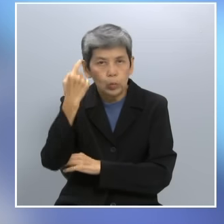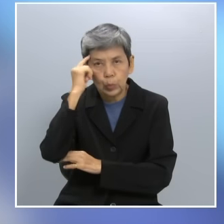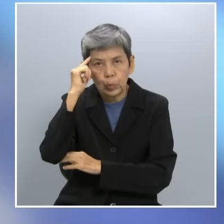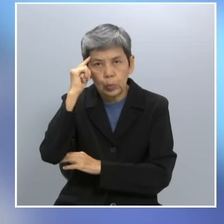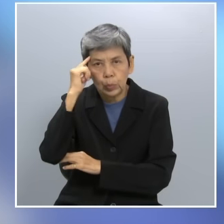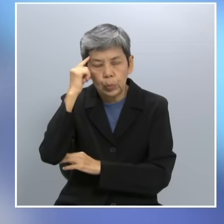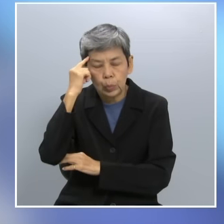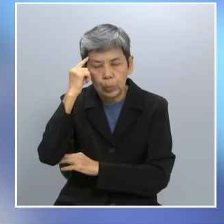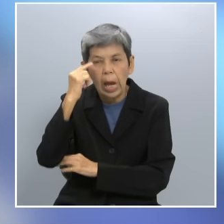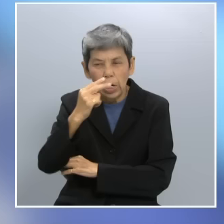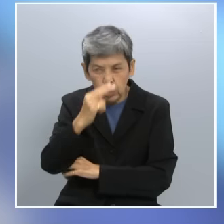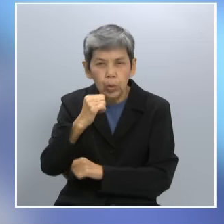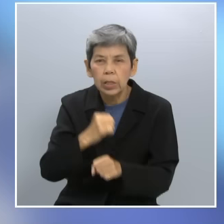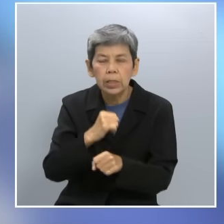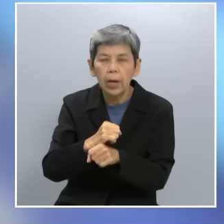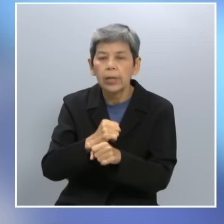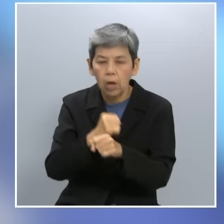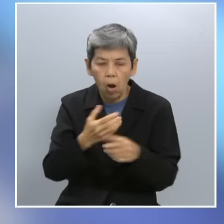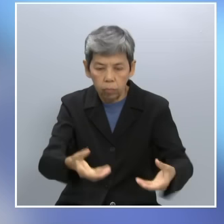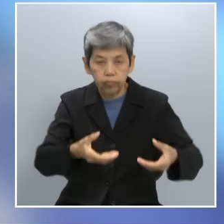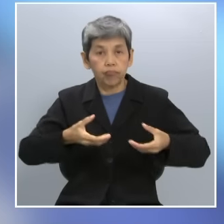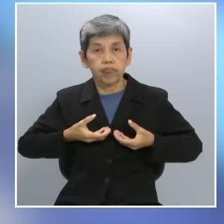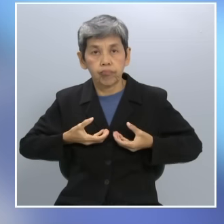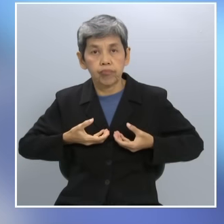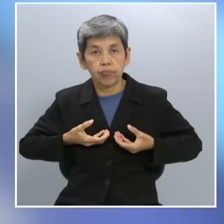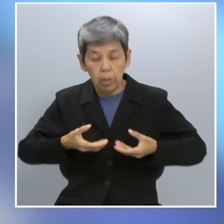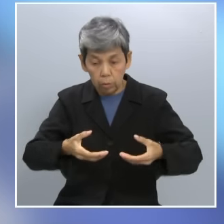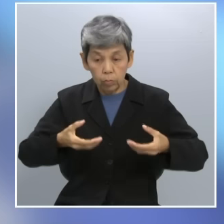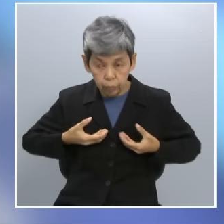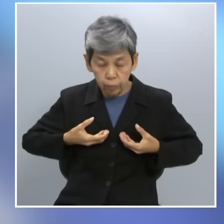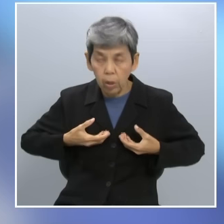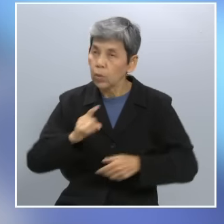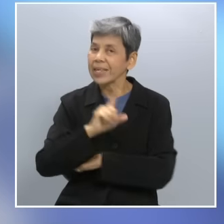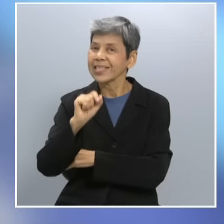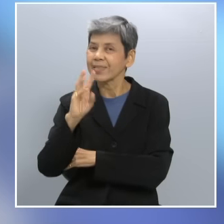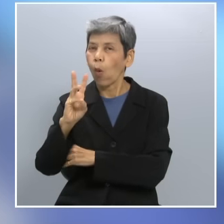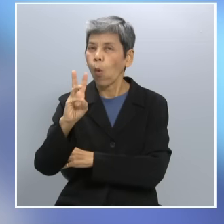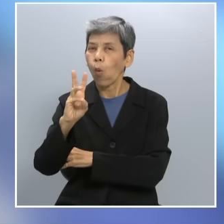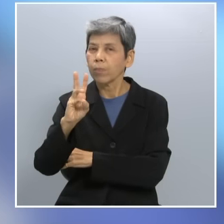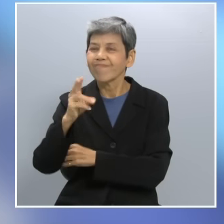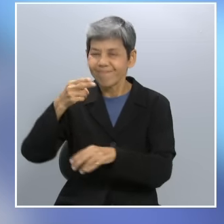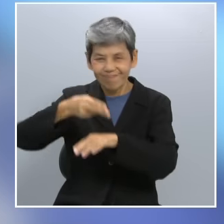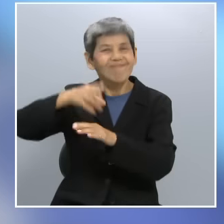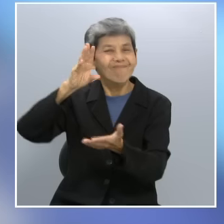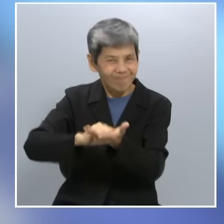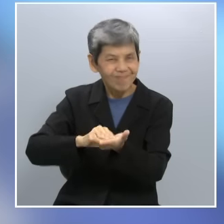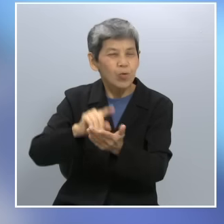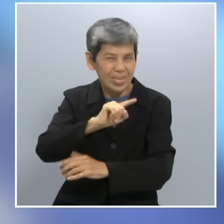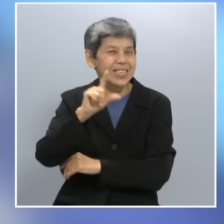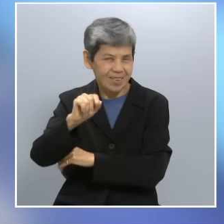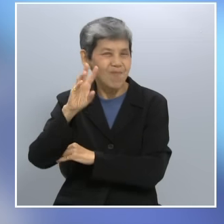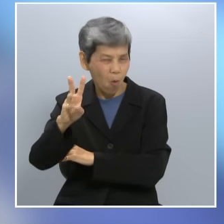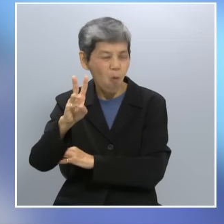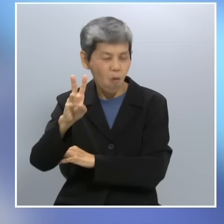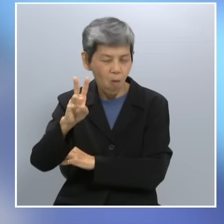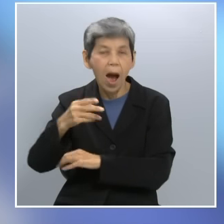แต่ที่แน่ๆอันนี้น่าจะออกจากหลังจากที่มันได้ของแล้วถ้าได้ของก็คือวันที่ 26ที่กล้องจรปิดเมื่อกี้นี้อเนี่ยนะฮะ